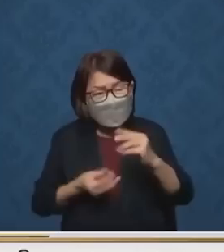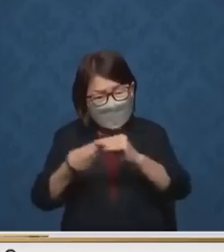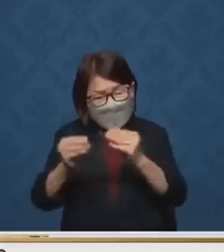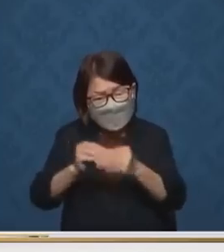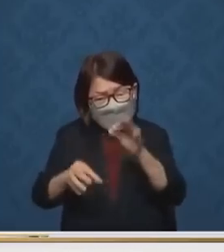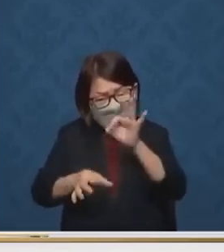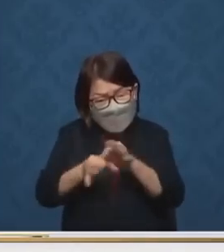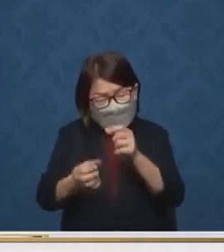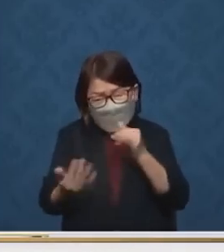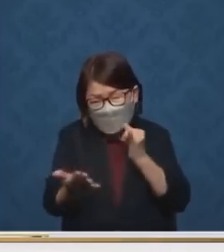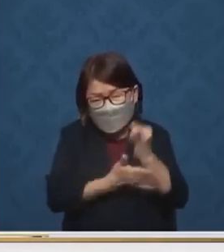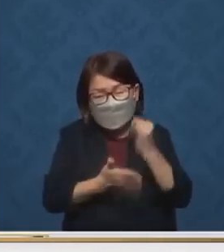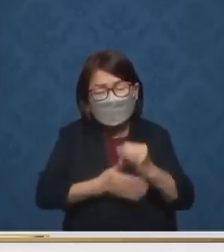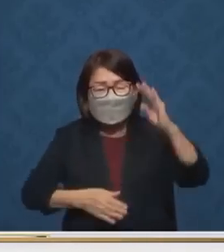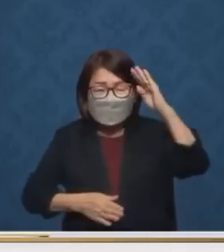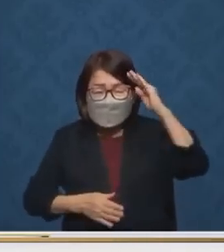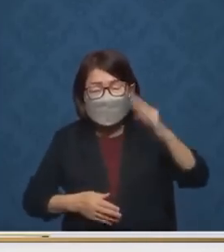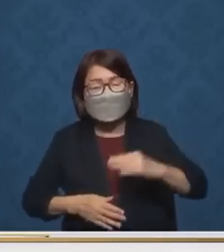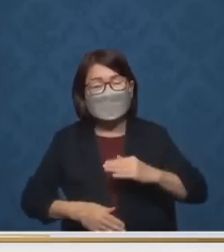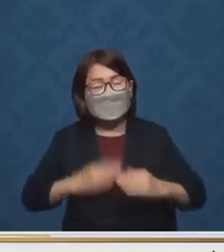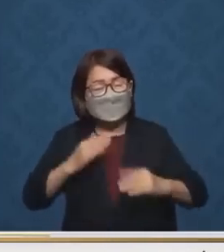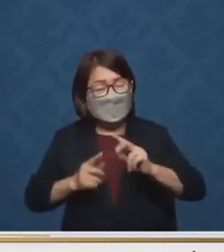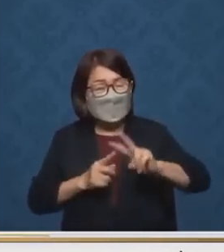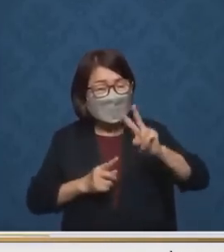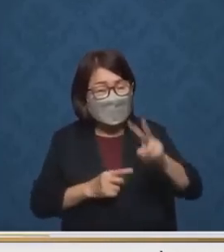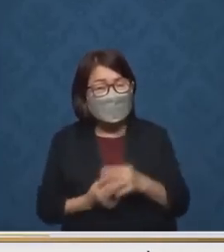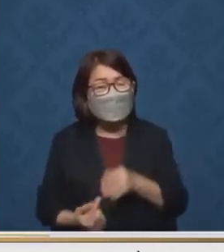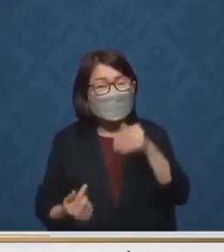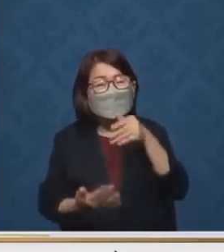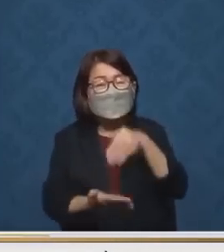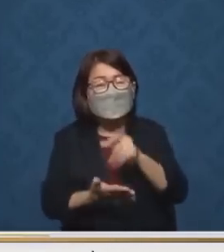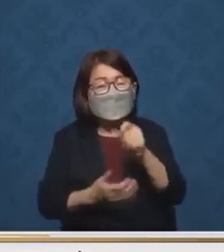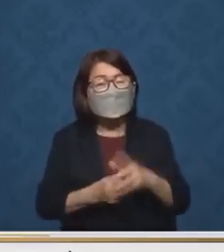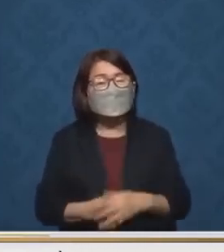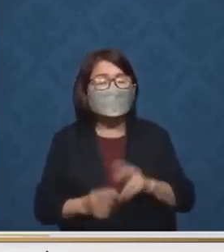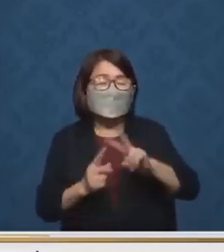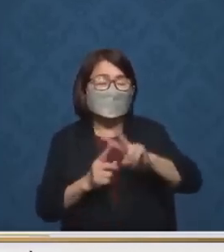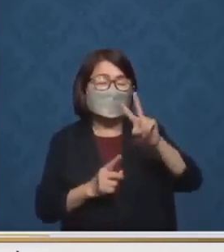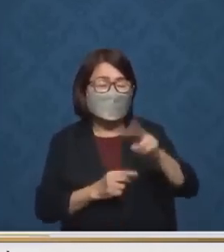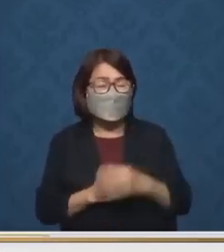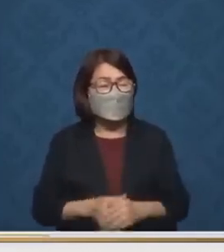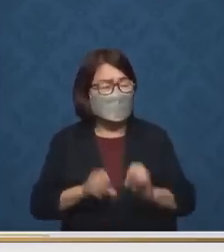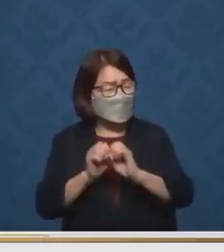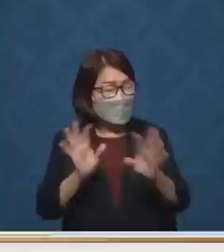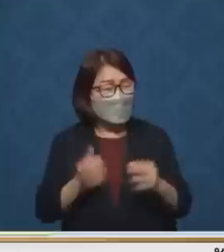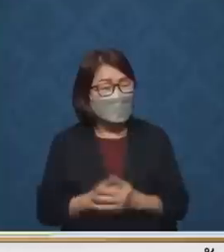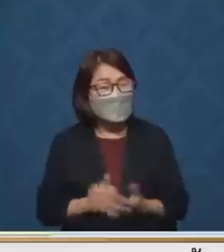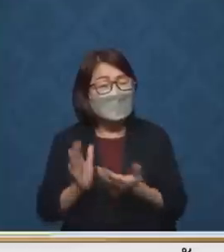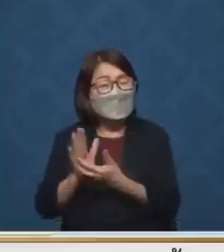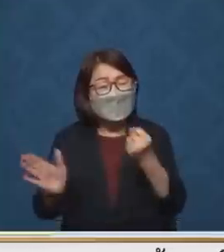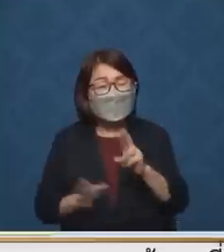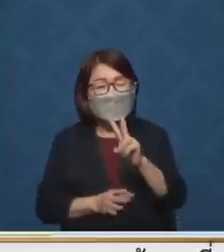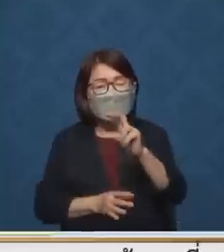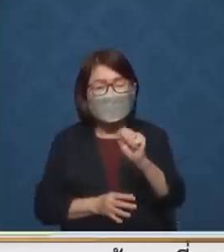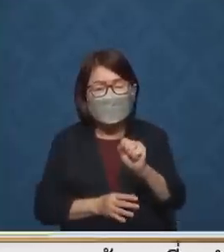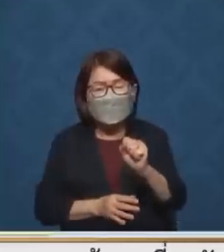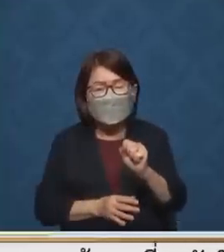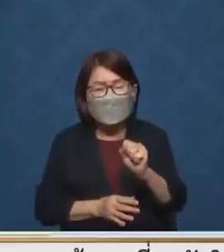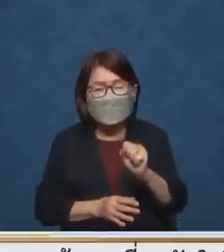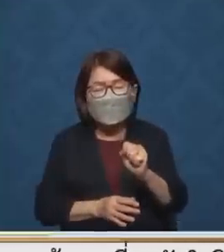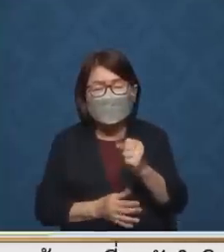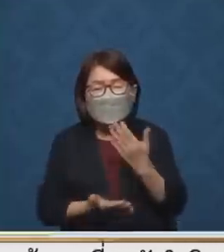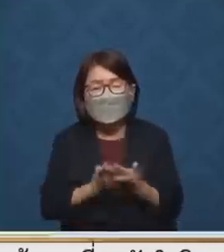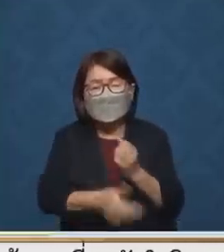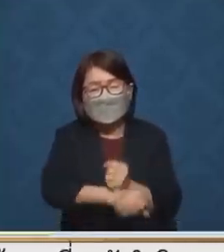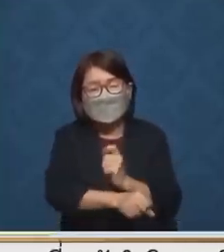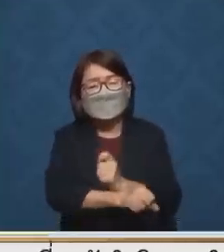Elizabethกภาค 2 เพื่อพดปิบการข่วสาร ศูยการสารแลสอนเทศทกภาค 2 บอกวาเบิกมา 2 แสนบาทนั่ก็คือ ค่าเบีย